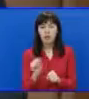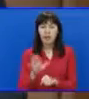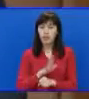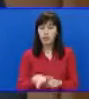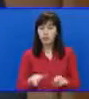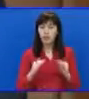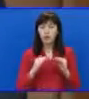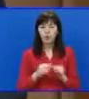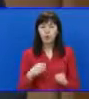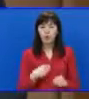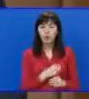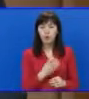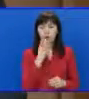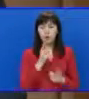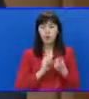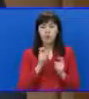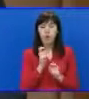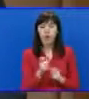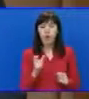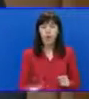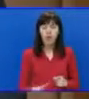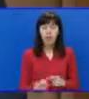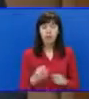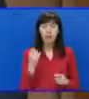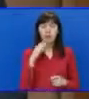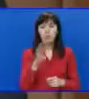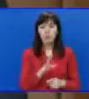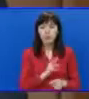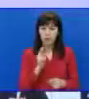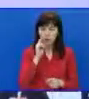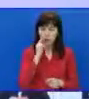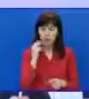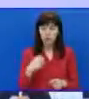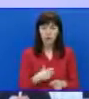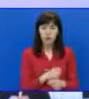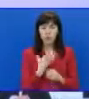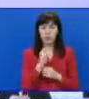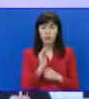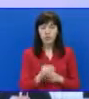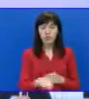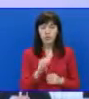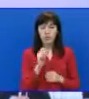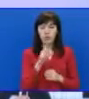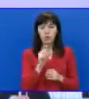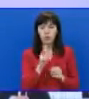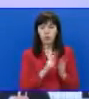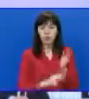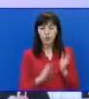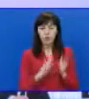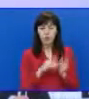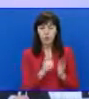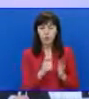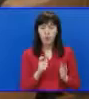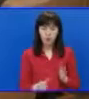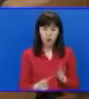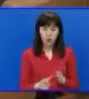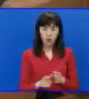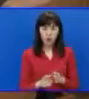баспаналарын өз бетінше жылытуға көшкендер аз болмай тұр. Шымкенттің өзінде 15189 тұлға автономды